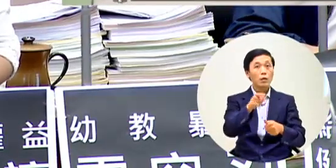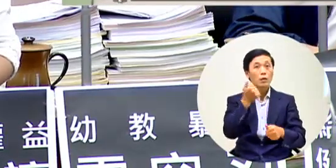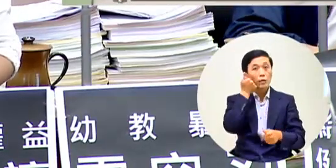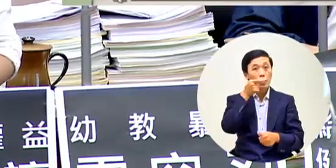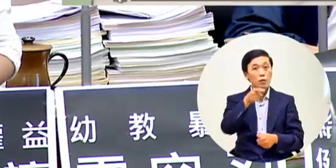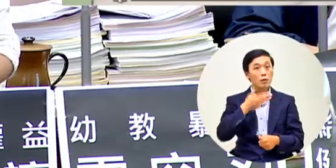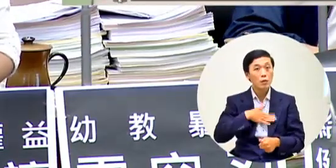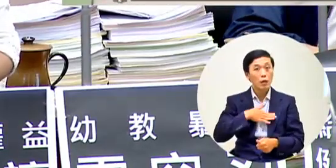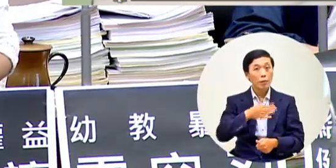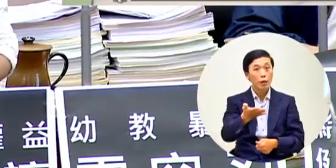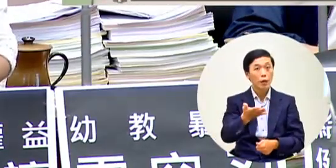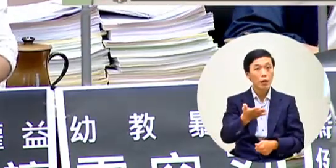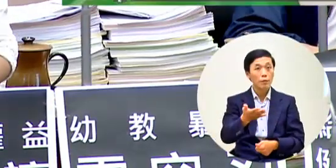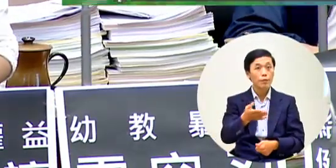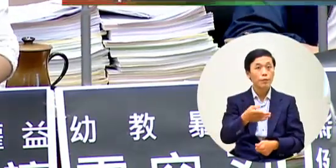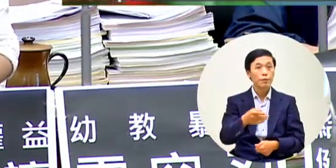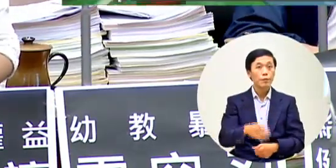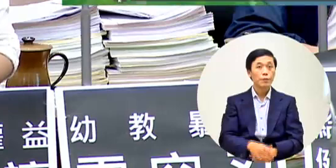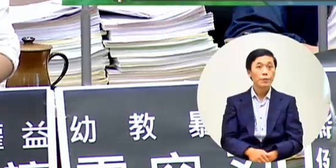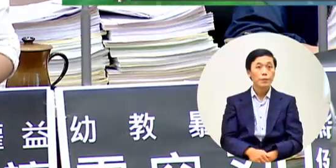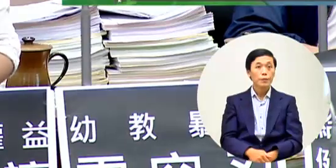居然这样的话